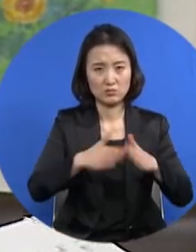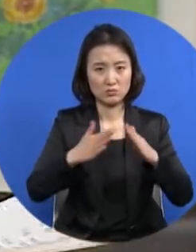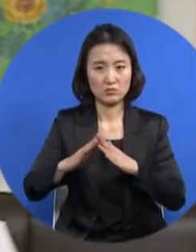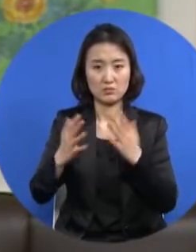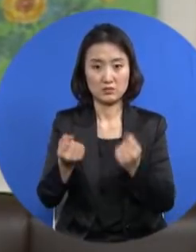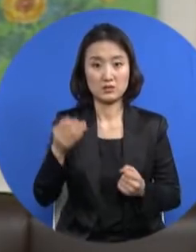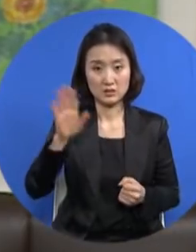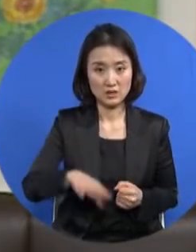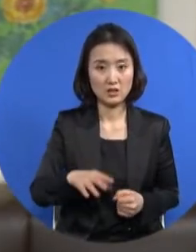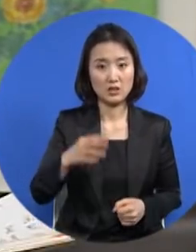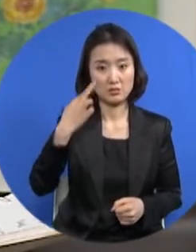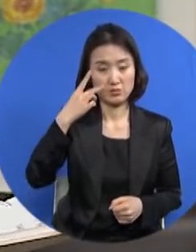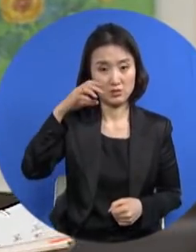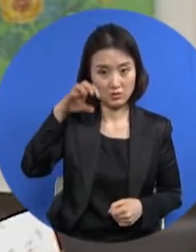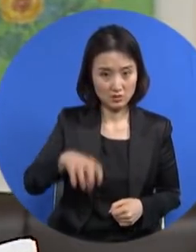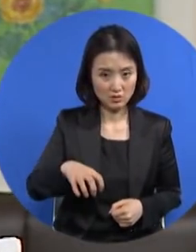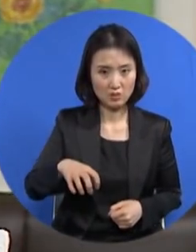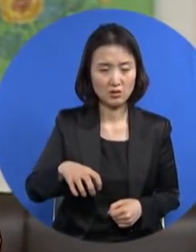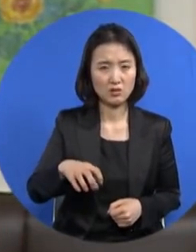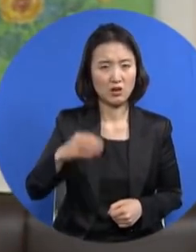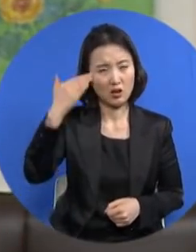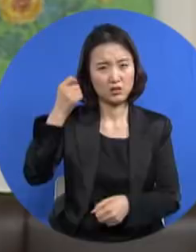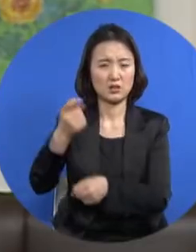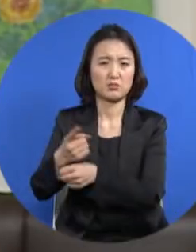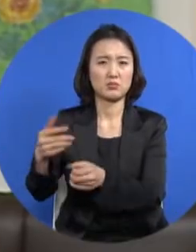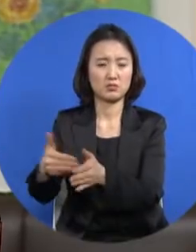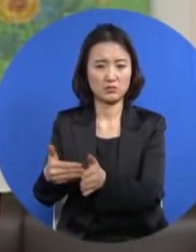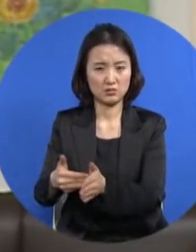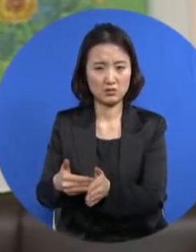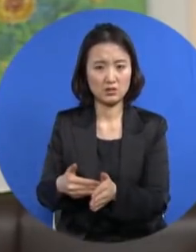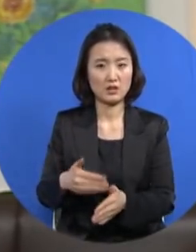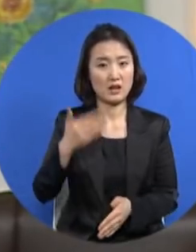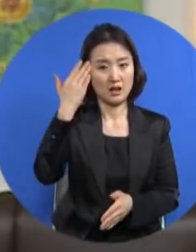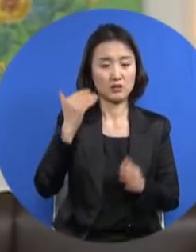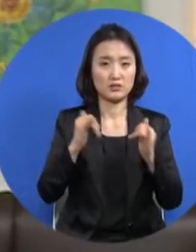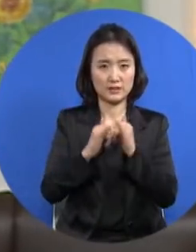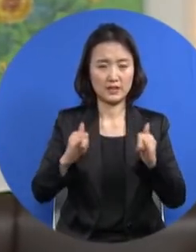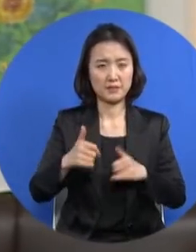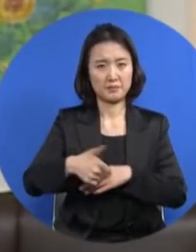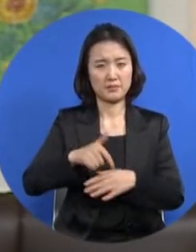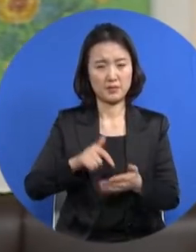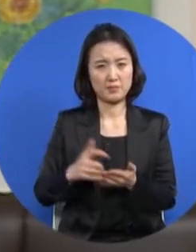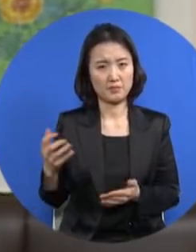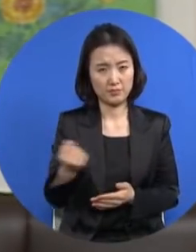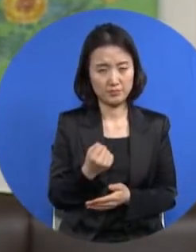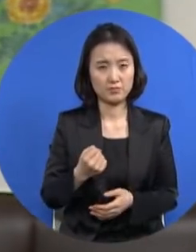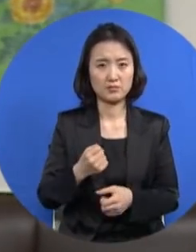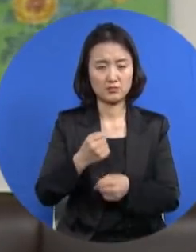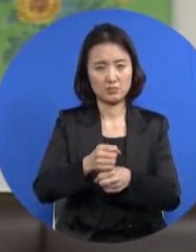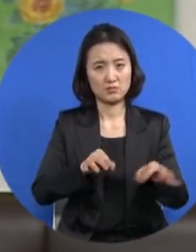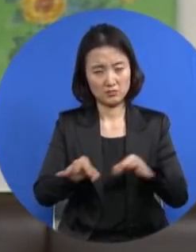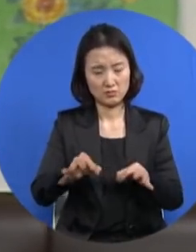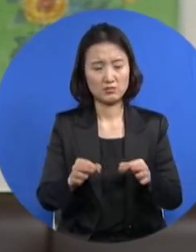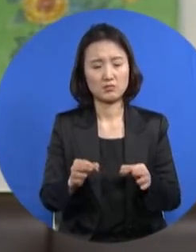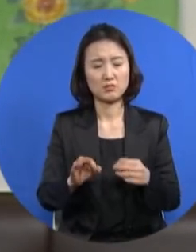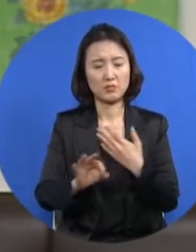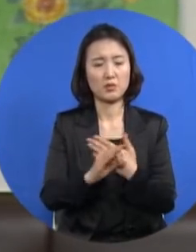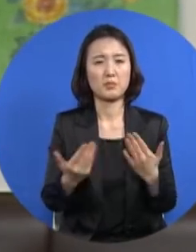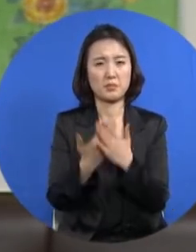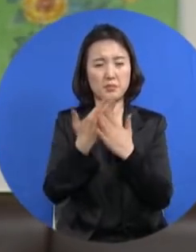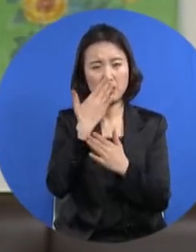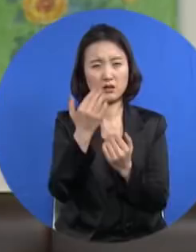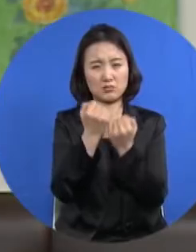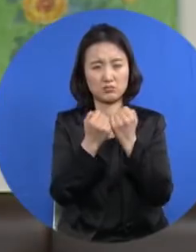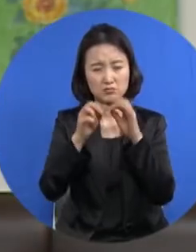큰 체인은 미국에서도 한국 사람이 하고 있고 그래서 한국 사람이 한국적인 마인드로 이렇게 했을 때 더 발전할 수 있다라고 말씀을